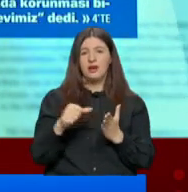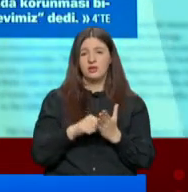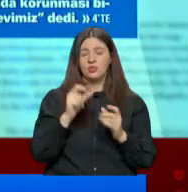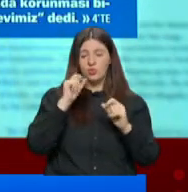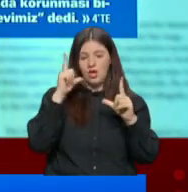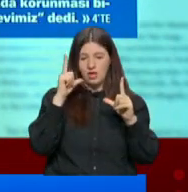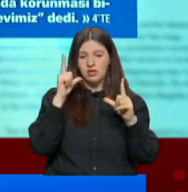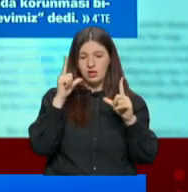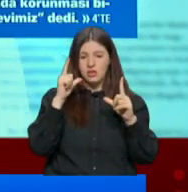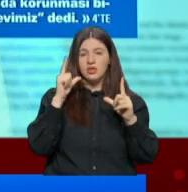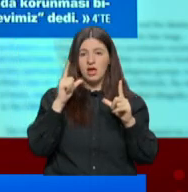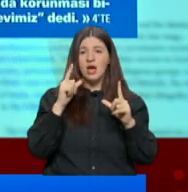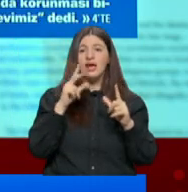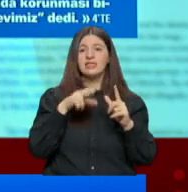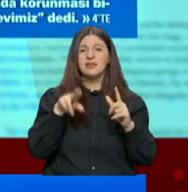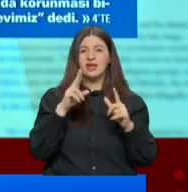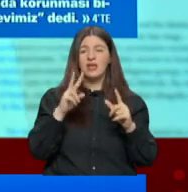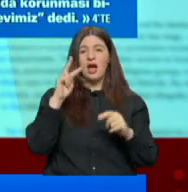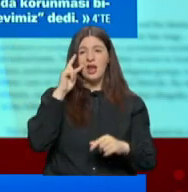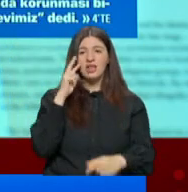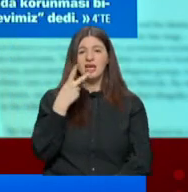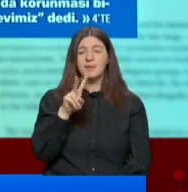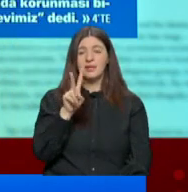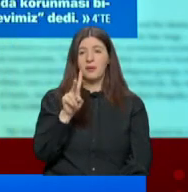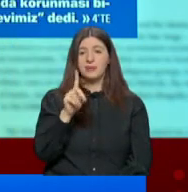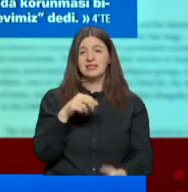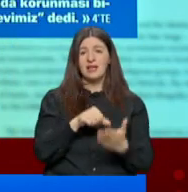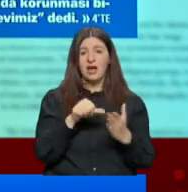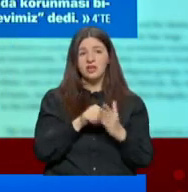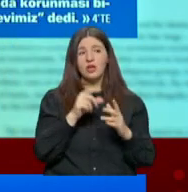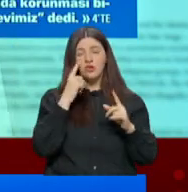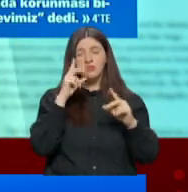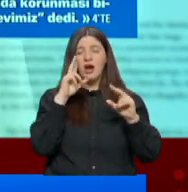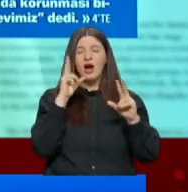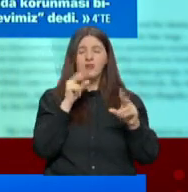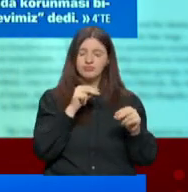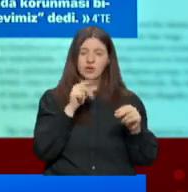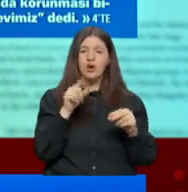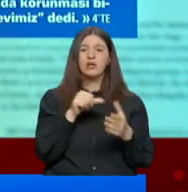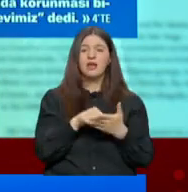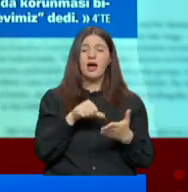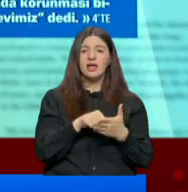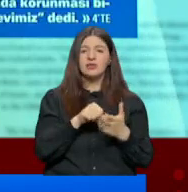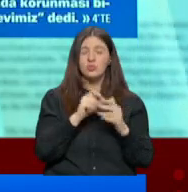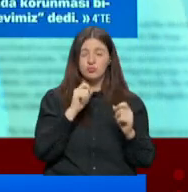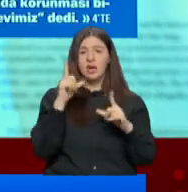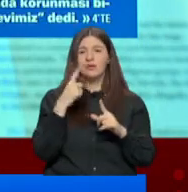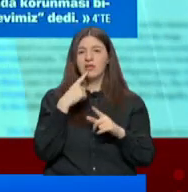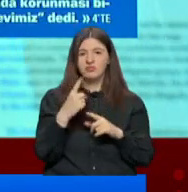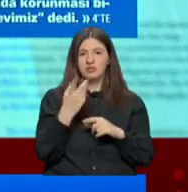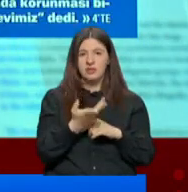tarihinde uyandığında, 27 Aralık 2021 tarihinde gözlerimizi kapatıp da o tarihte uyanalım